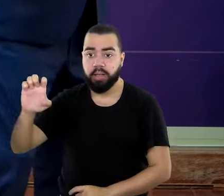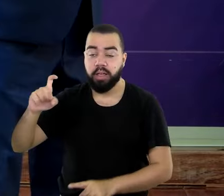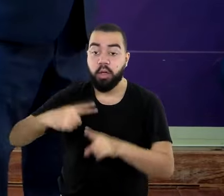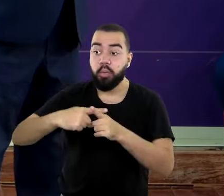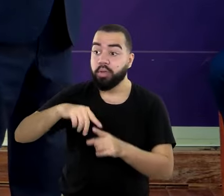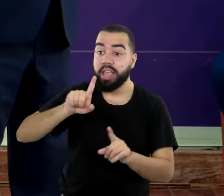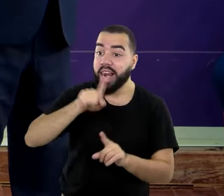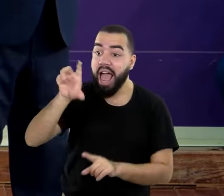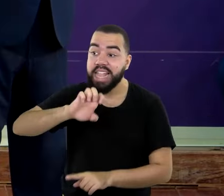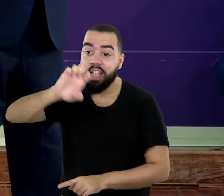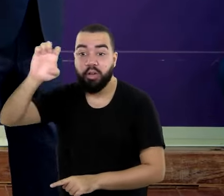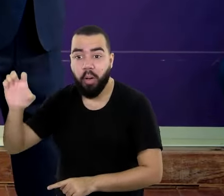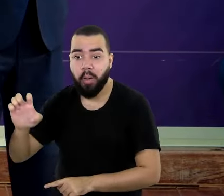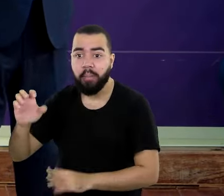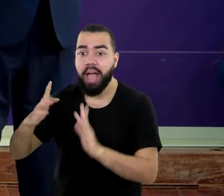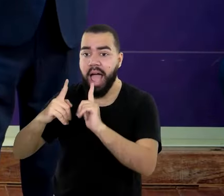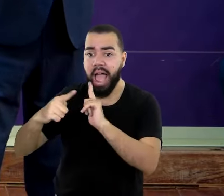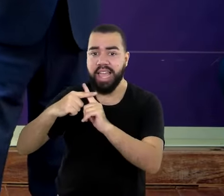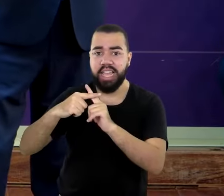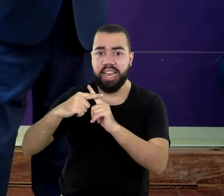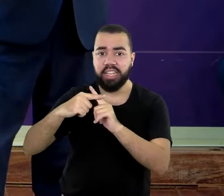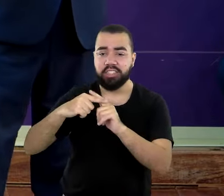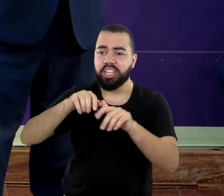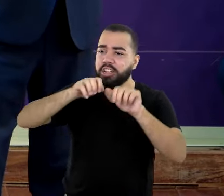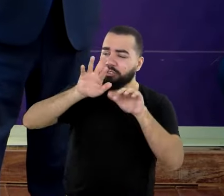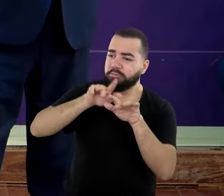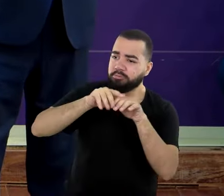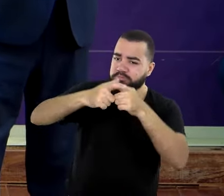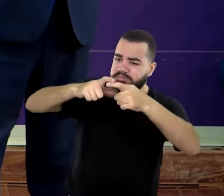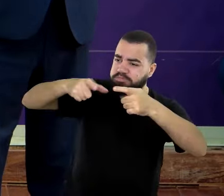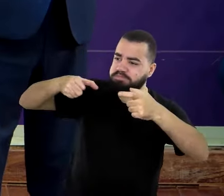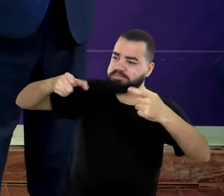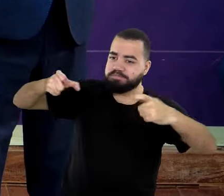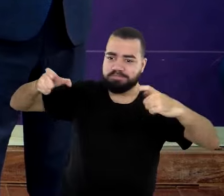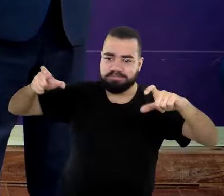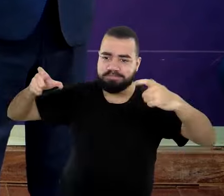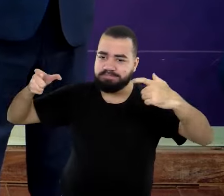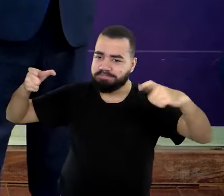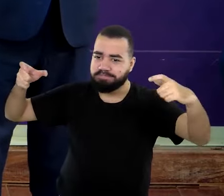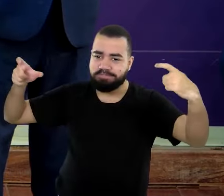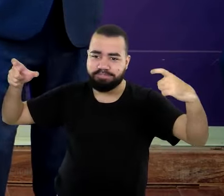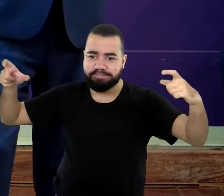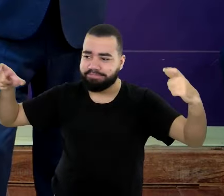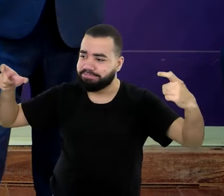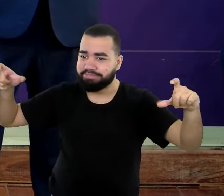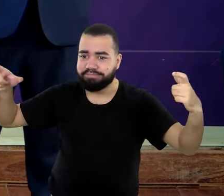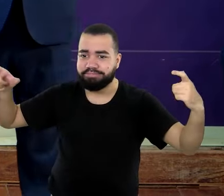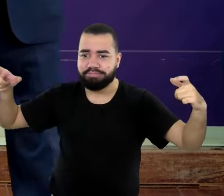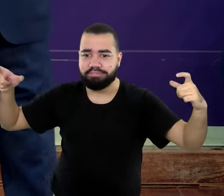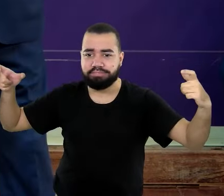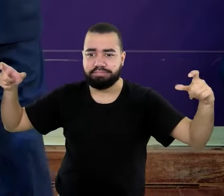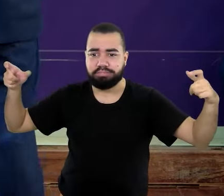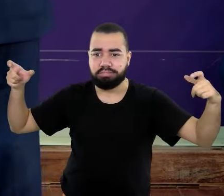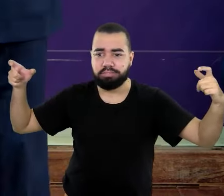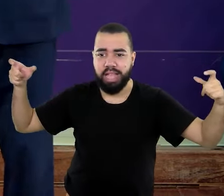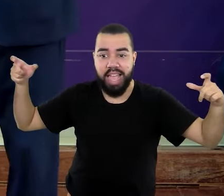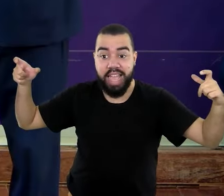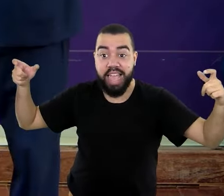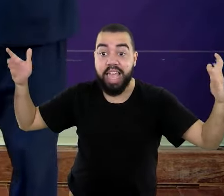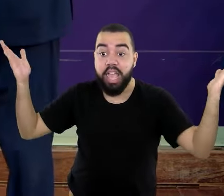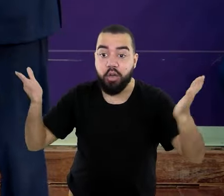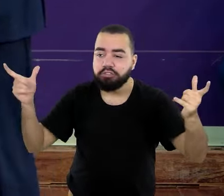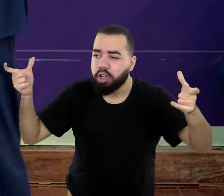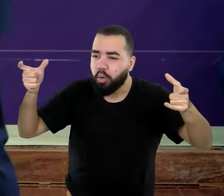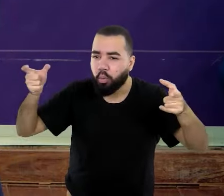igreja europeia estava em grande crescimento. 지금은 교회가 다 박물관이 되었습니다. E muitas das igrejas